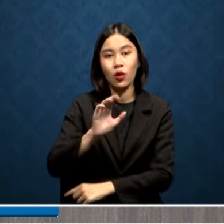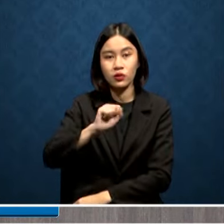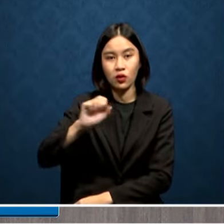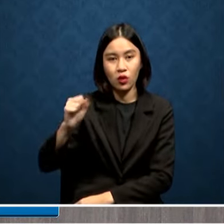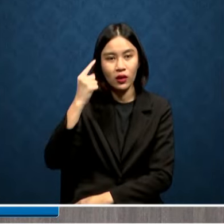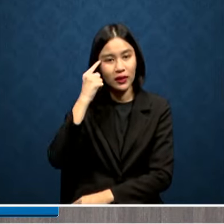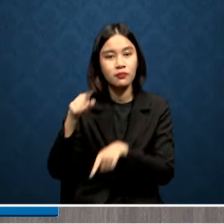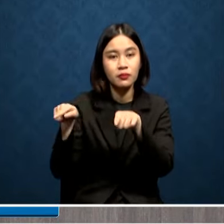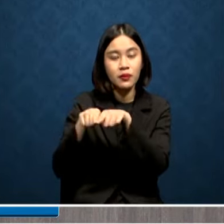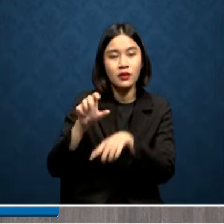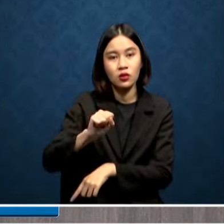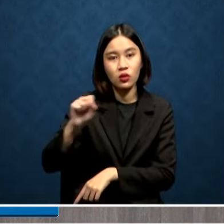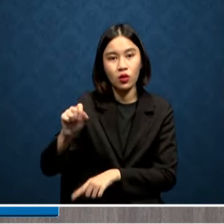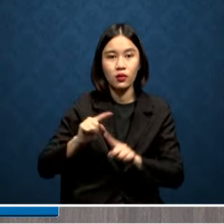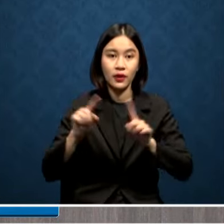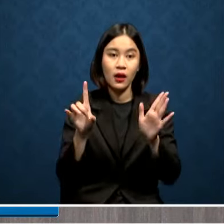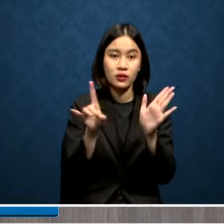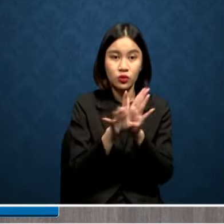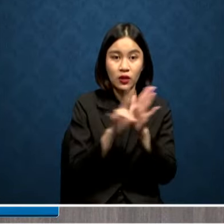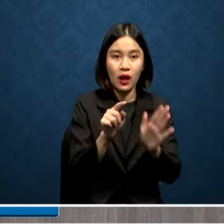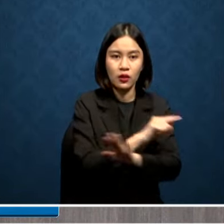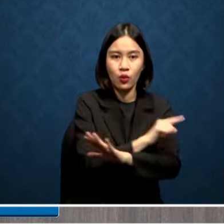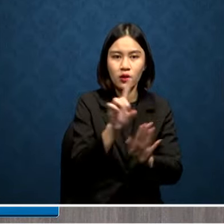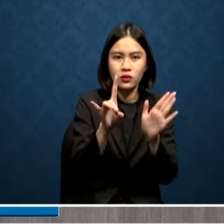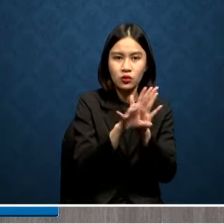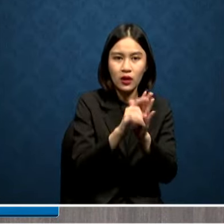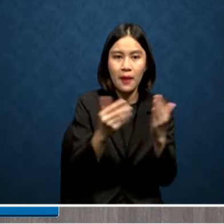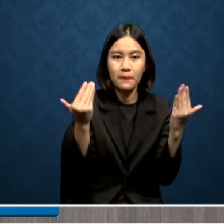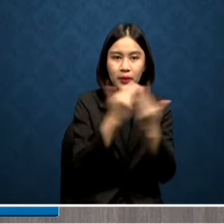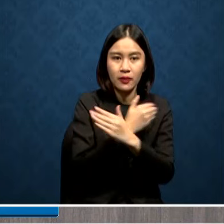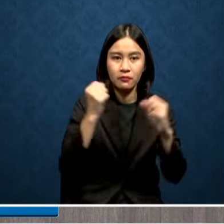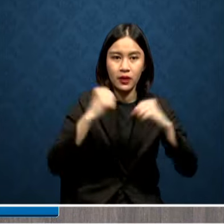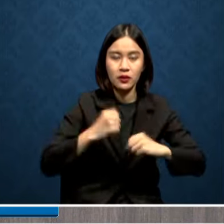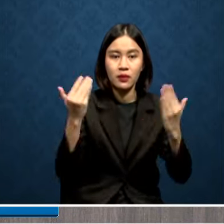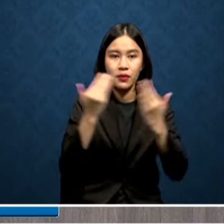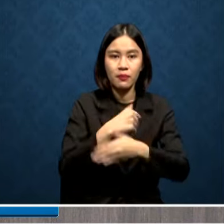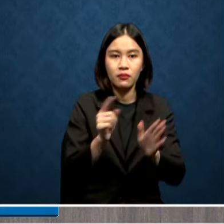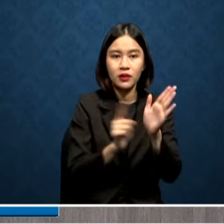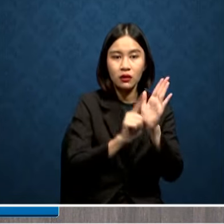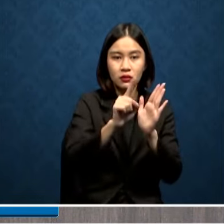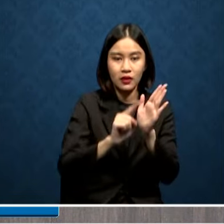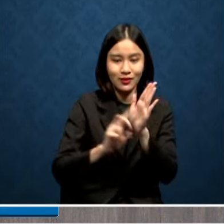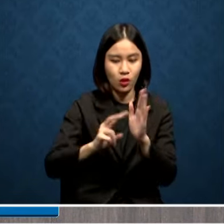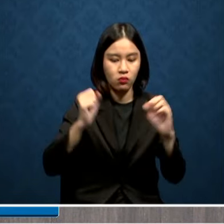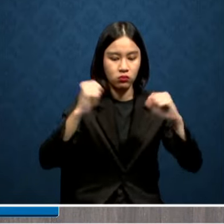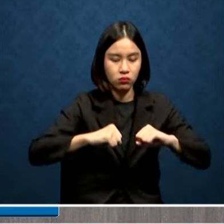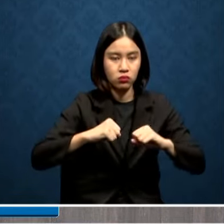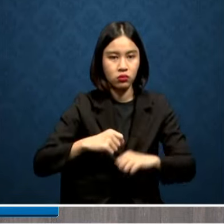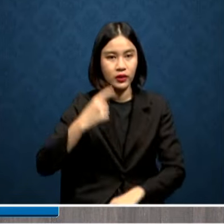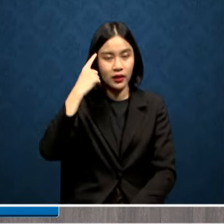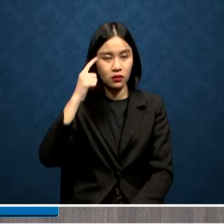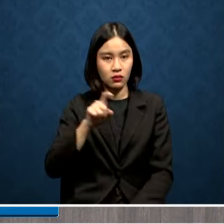แทนราษฎรแต่มาวันสุดท้ายเปลี่ยนมติเป็นดบmajorityนี่แหละครับข้อ